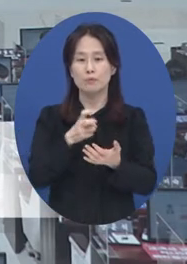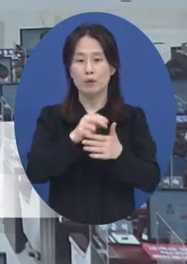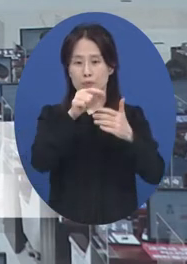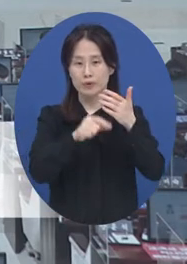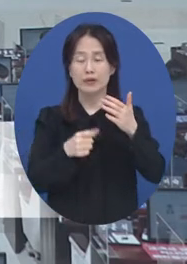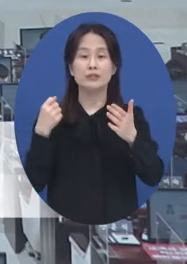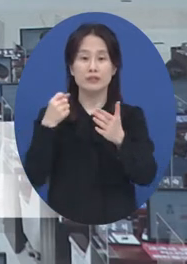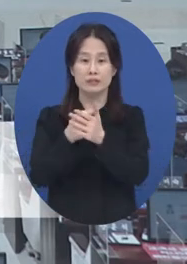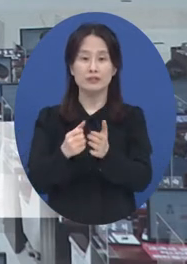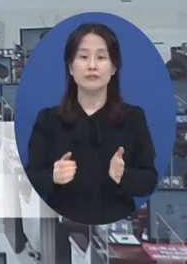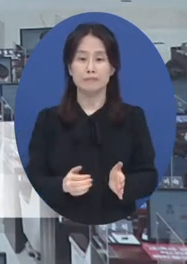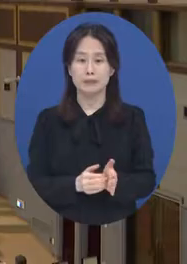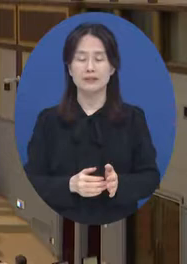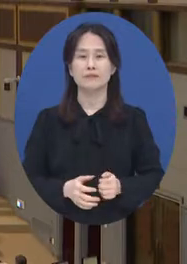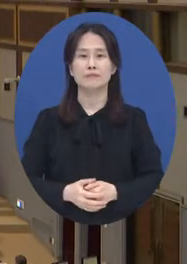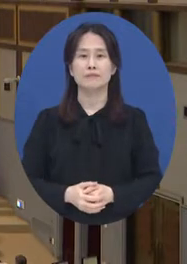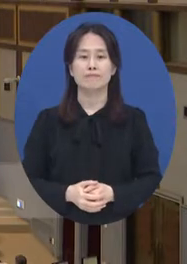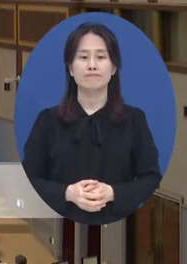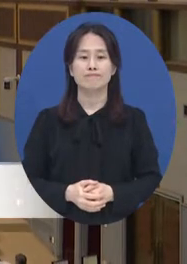잘 됐습니다